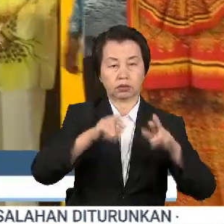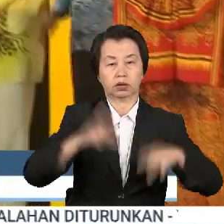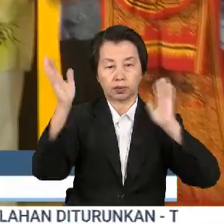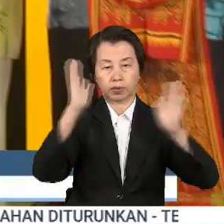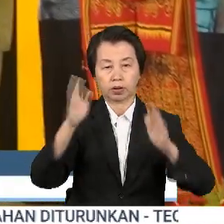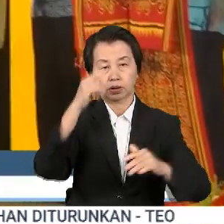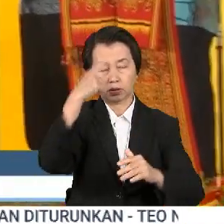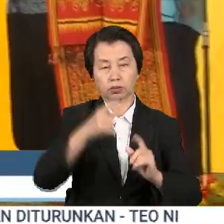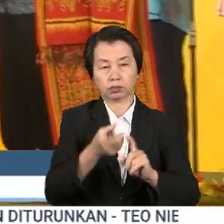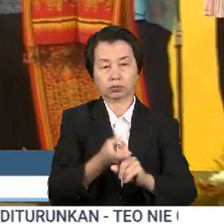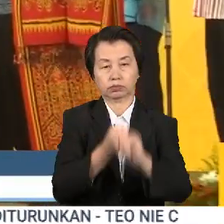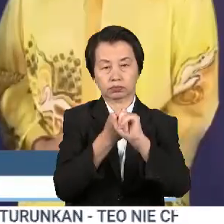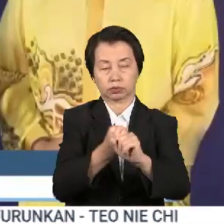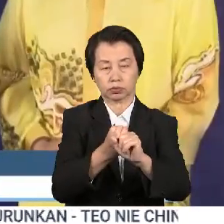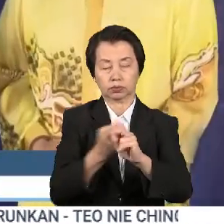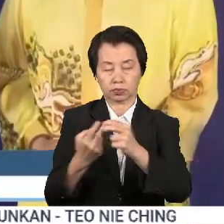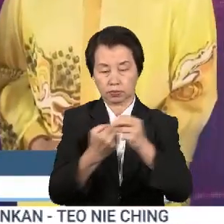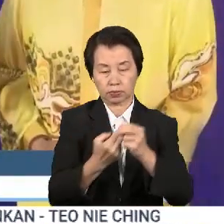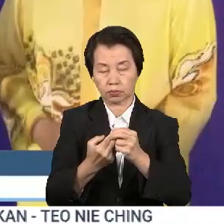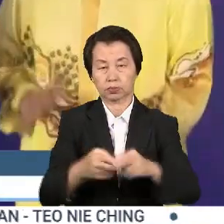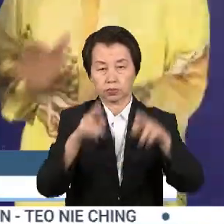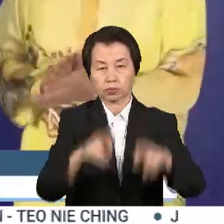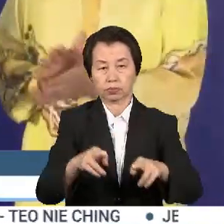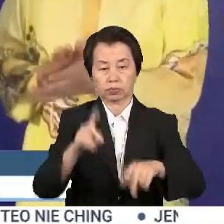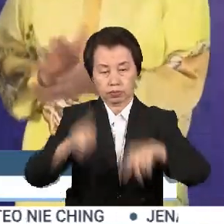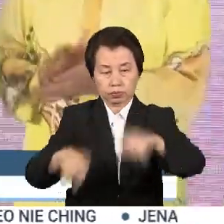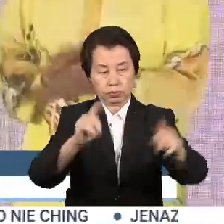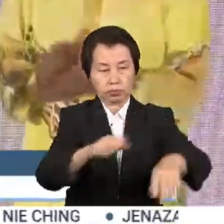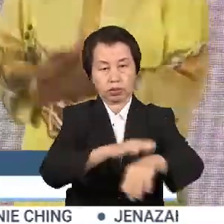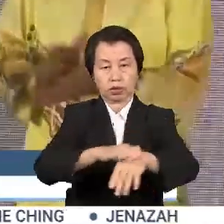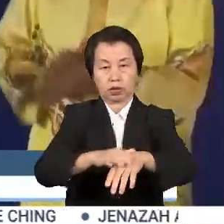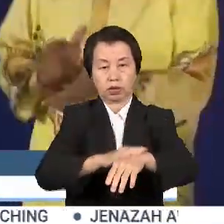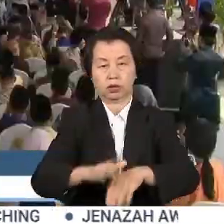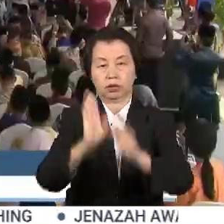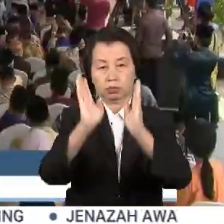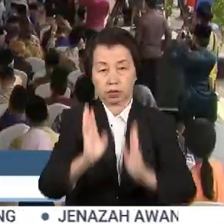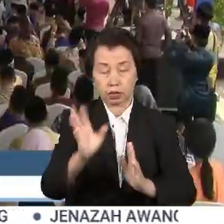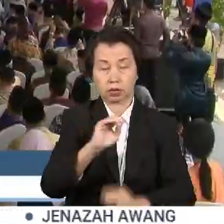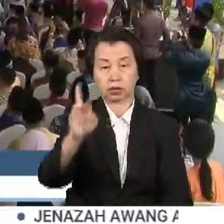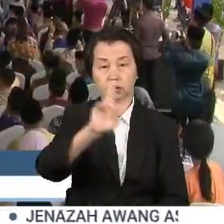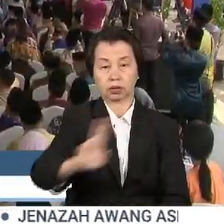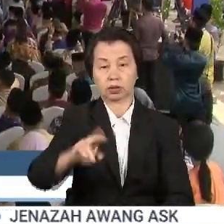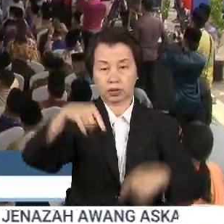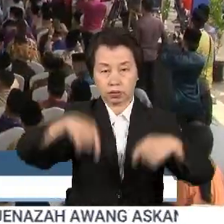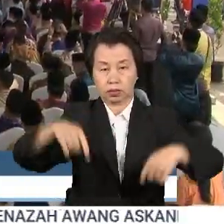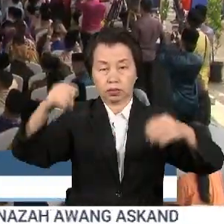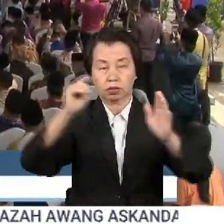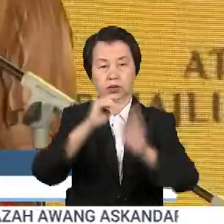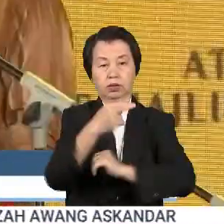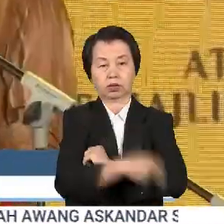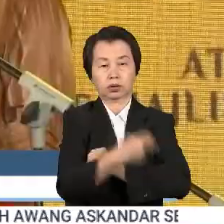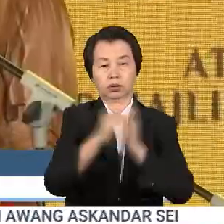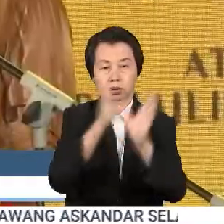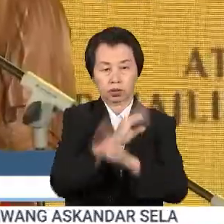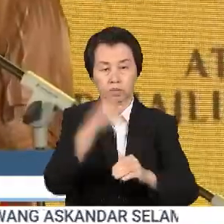bagi memperkukuhkan perpaduan dan rakyat pelbagai kaum, bangsa dan agama di negeri ini bagi